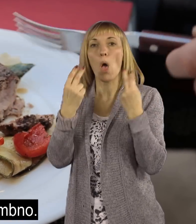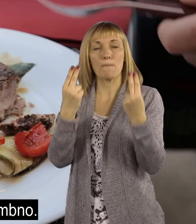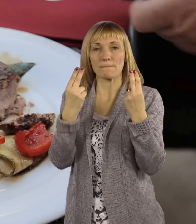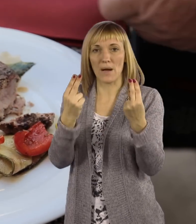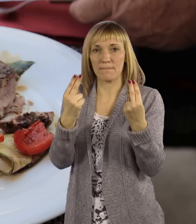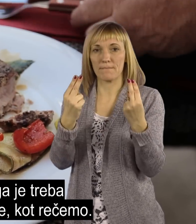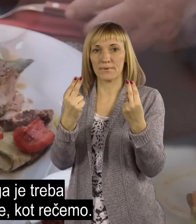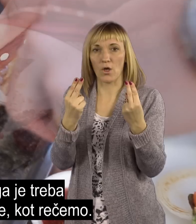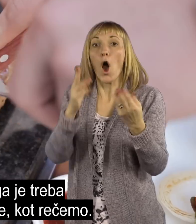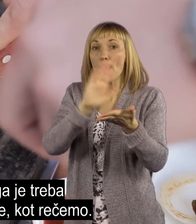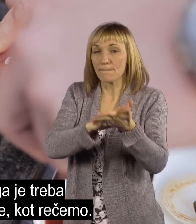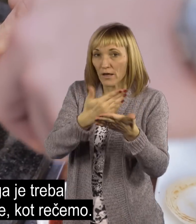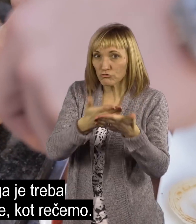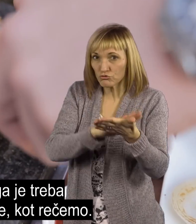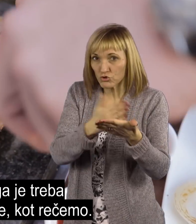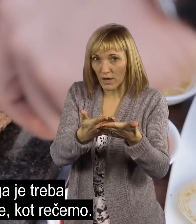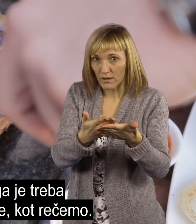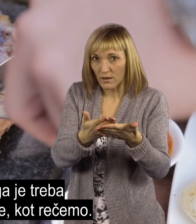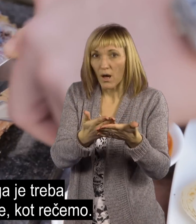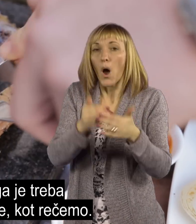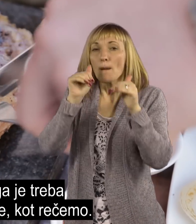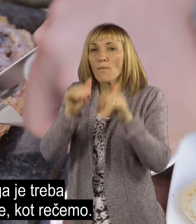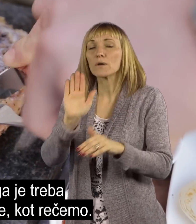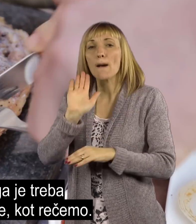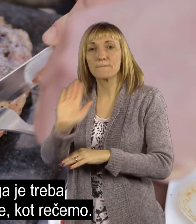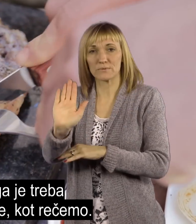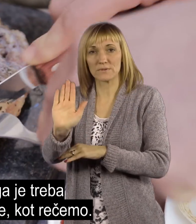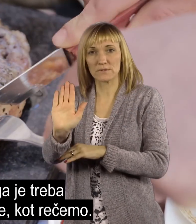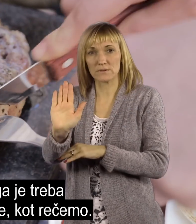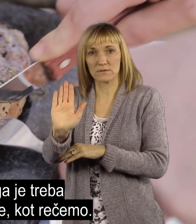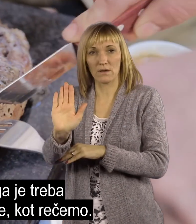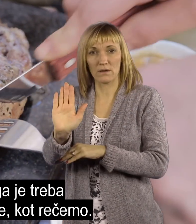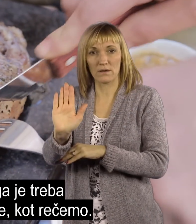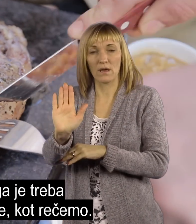pomembno. Ko se stejk speče, ga treba malo pustiti,